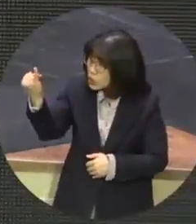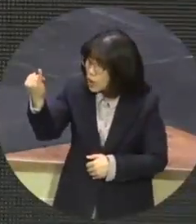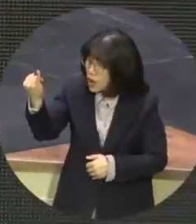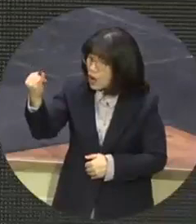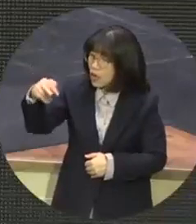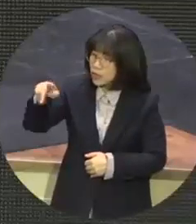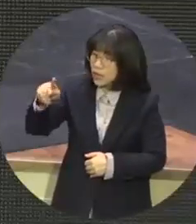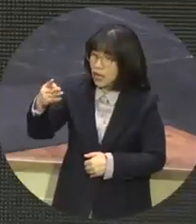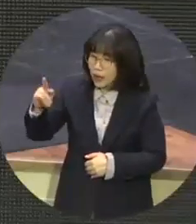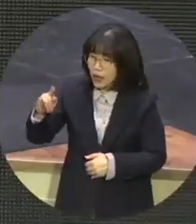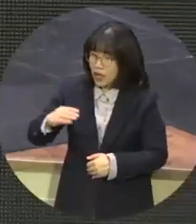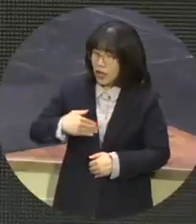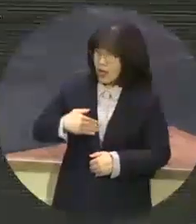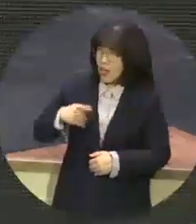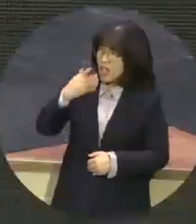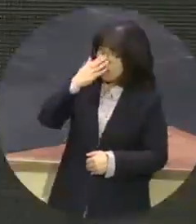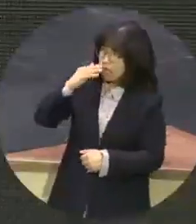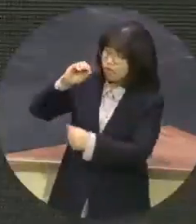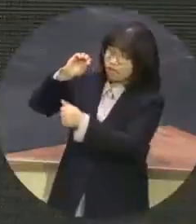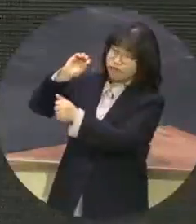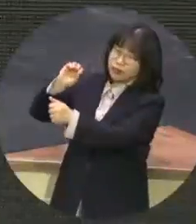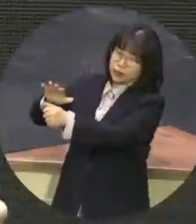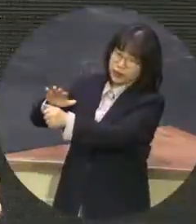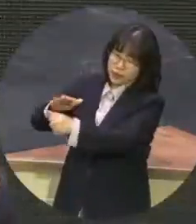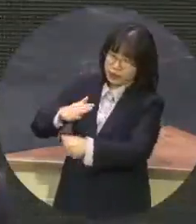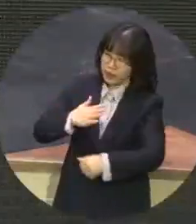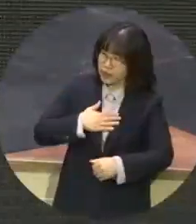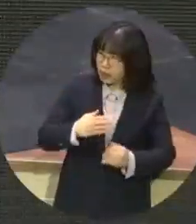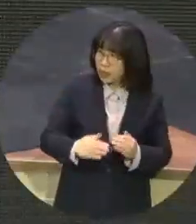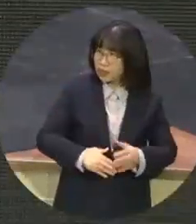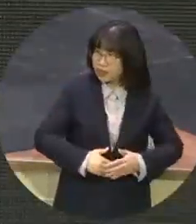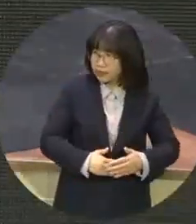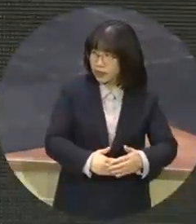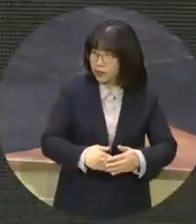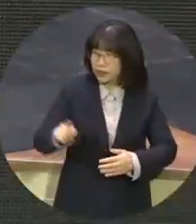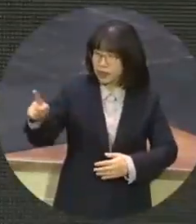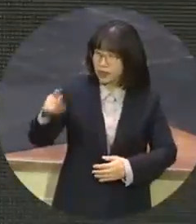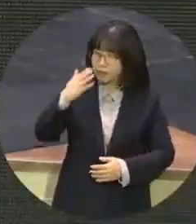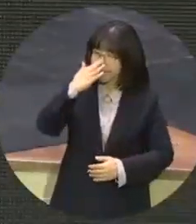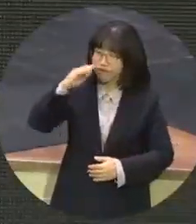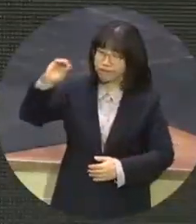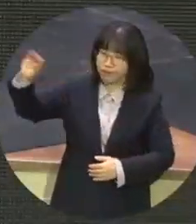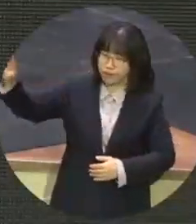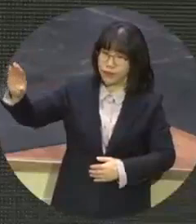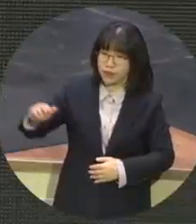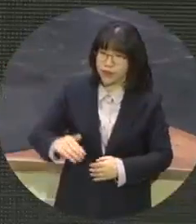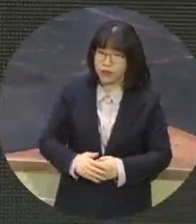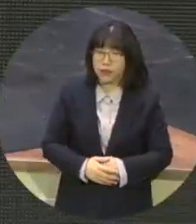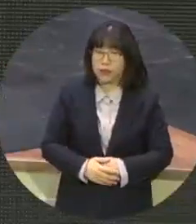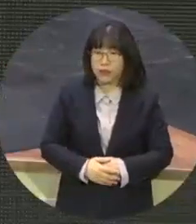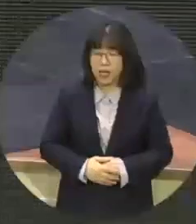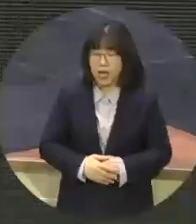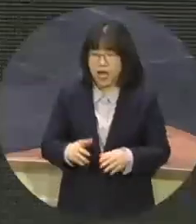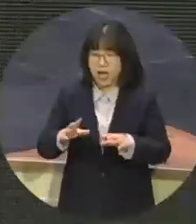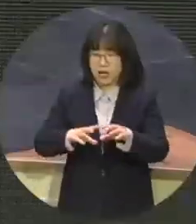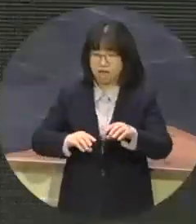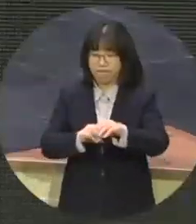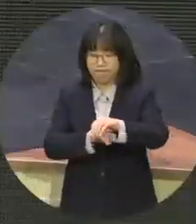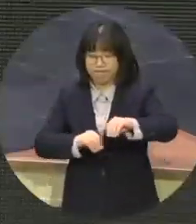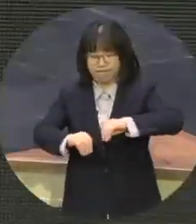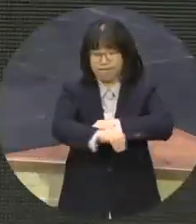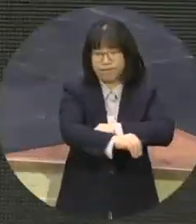가졌다. 아이가 임신하게 딱 되기 때문에 이제는 이게 하갈이 말이요. 졸지에 여유주인 행세를 하는 거요.